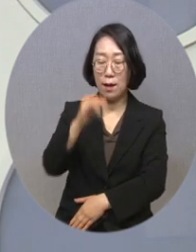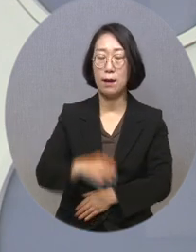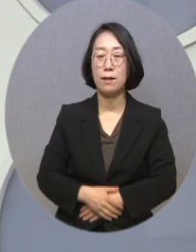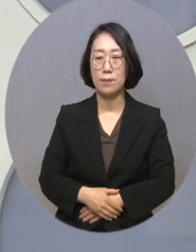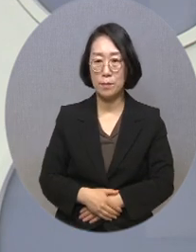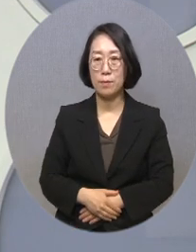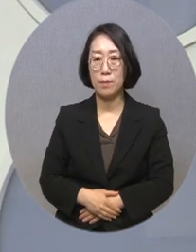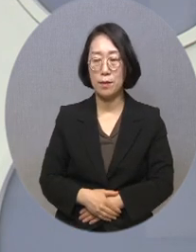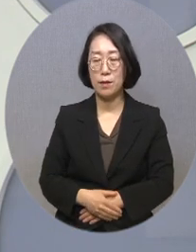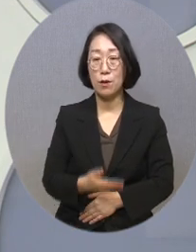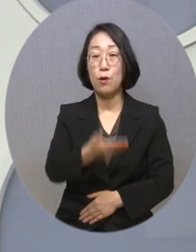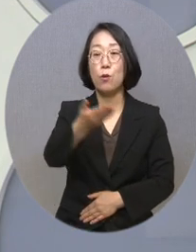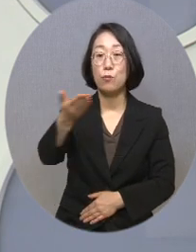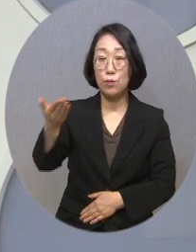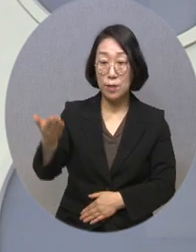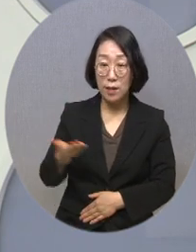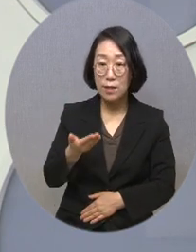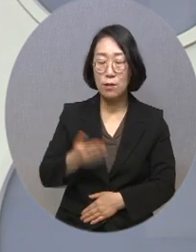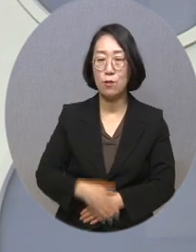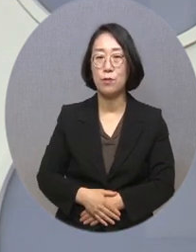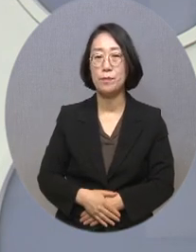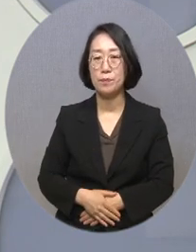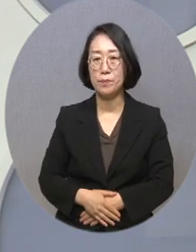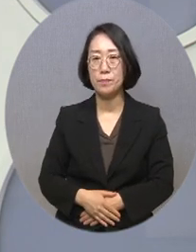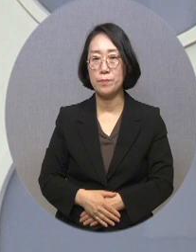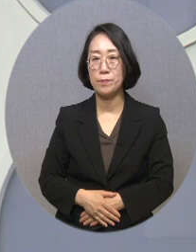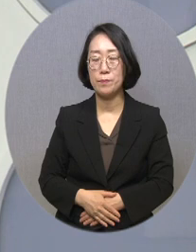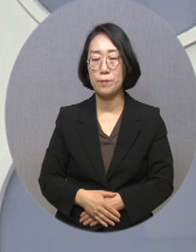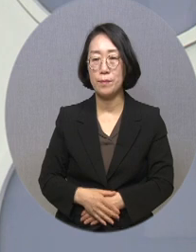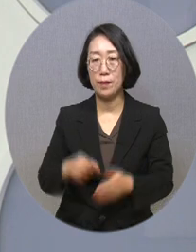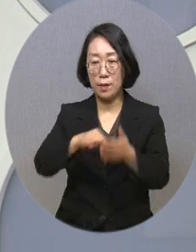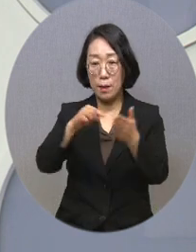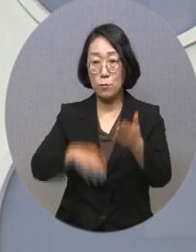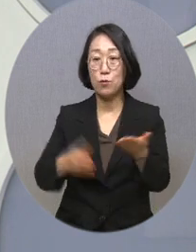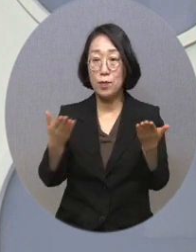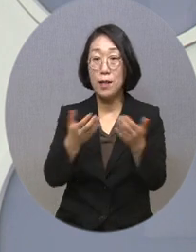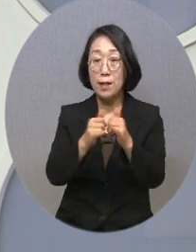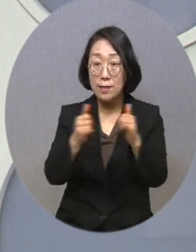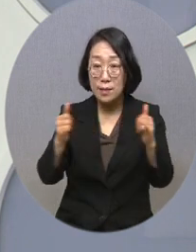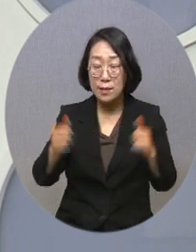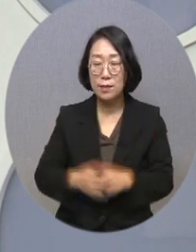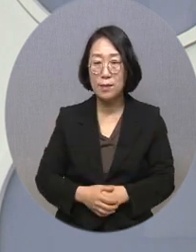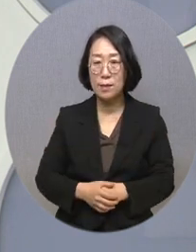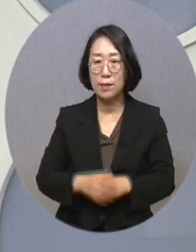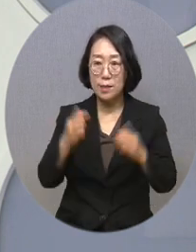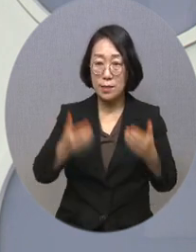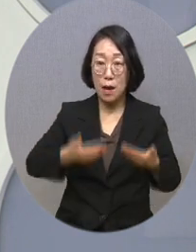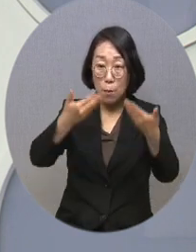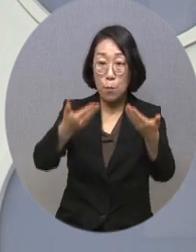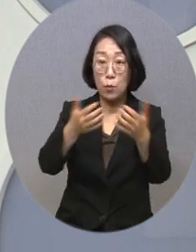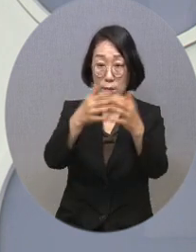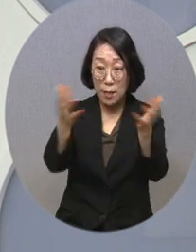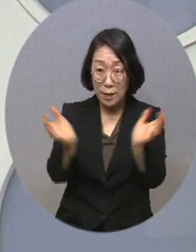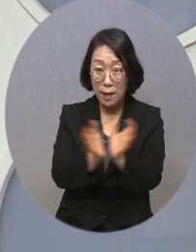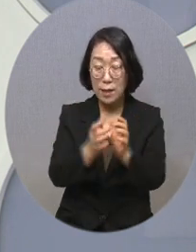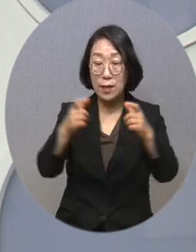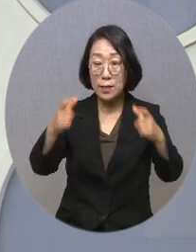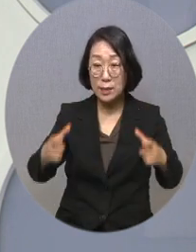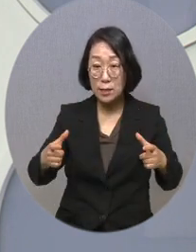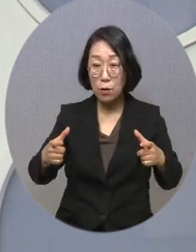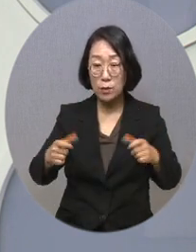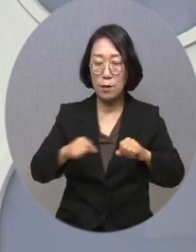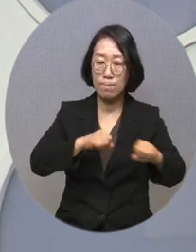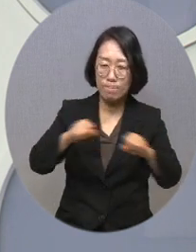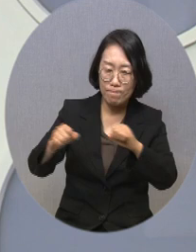해서 우리 회원 여러분들께서 이제는 세무사 드림봉사단을 통해서 지역사회 봉사도